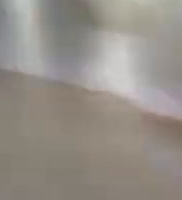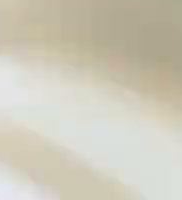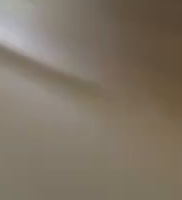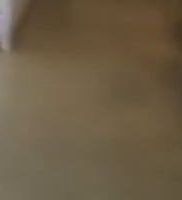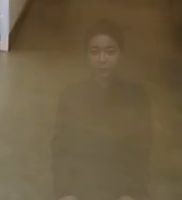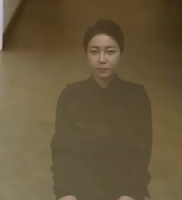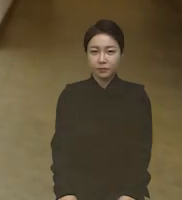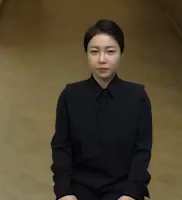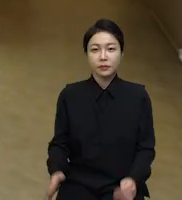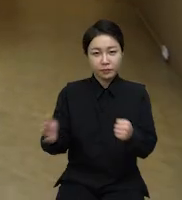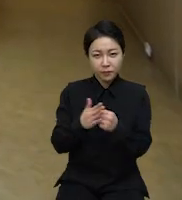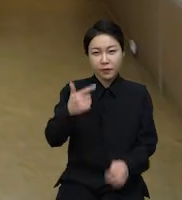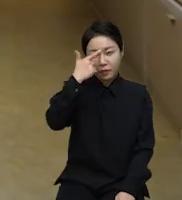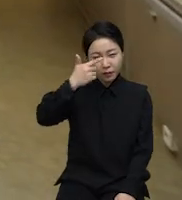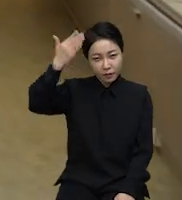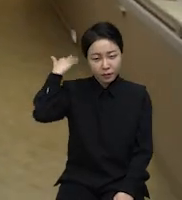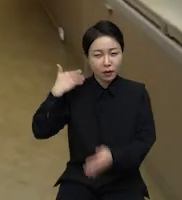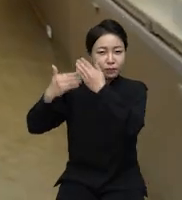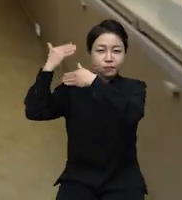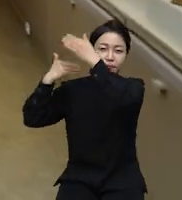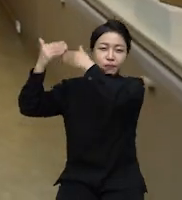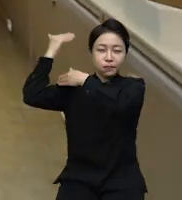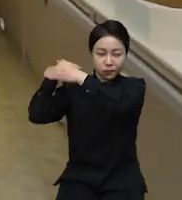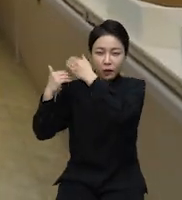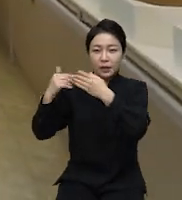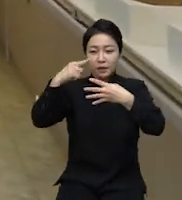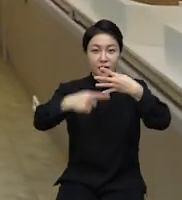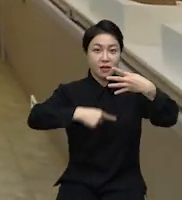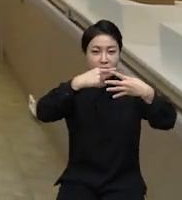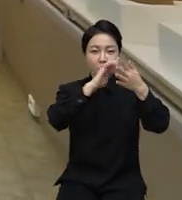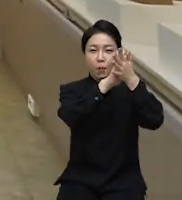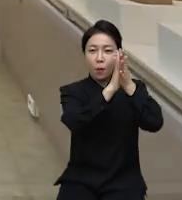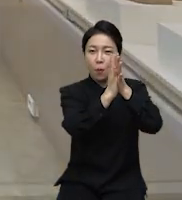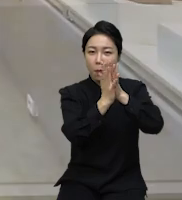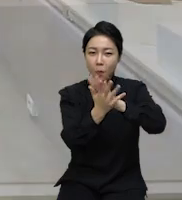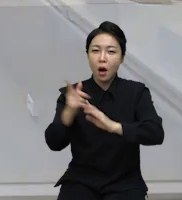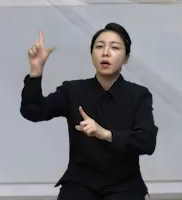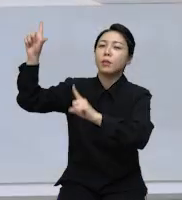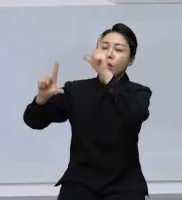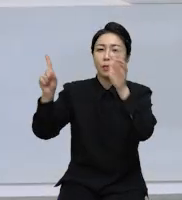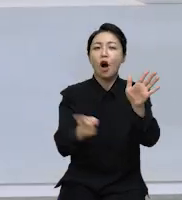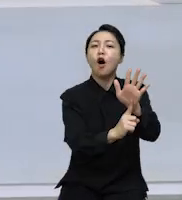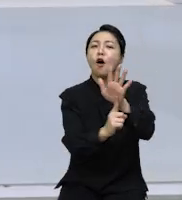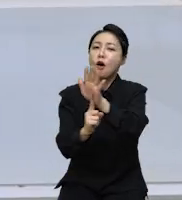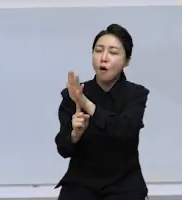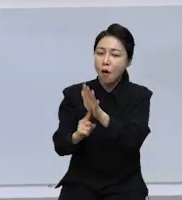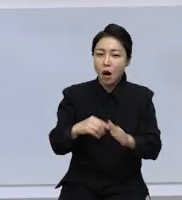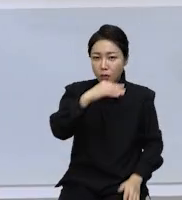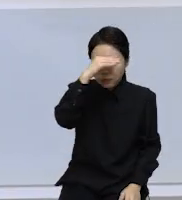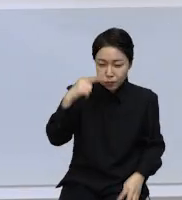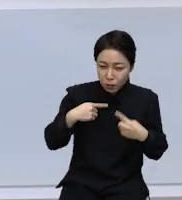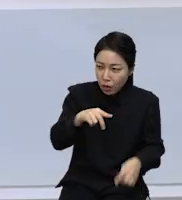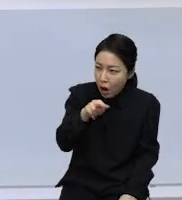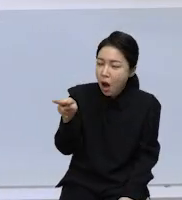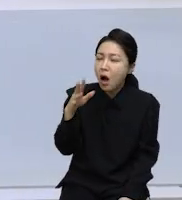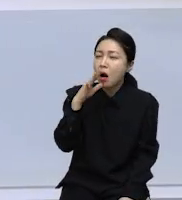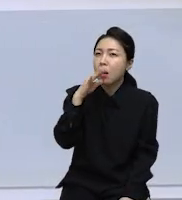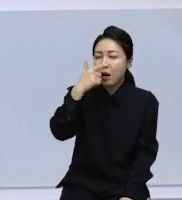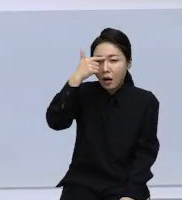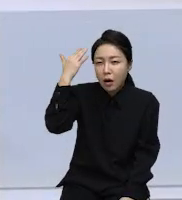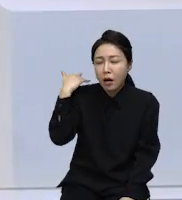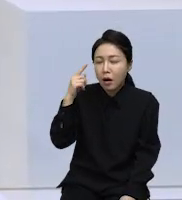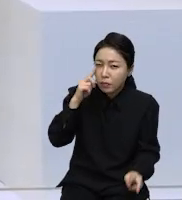있습니다. 따라서 우리의 일상에 변화를 주었던 사계를 소재로 한 일상의 해상 전시로 소중했던